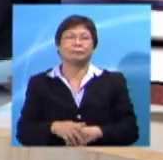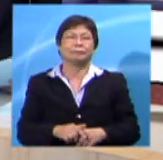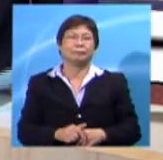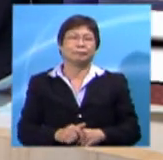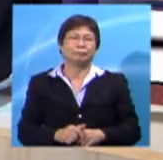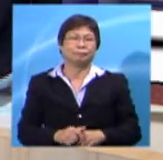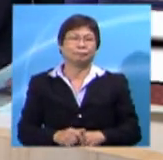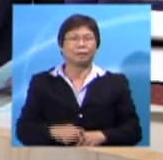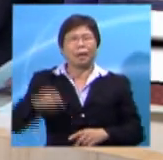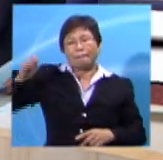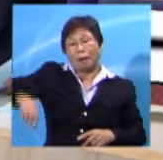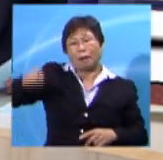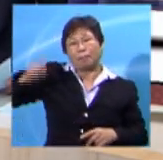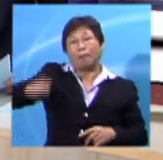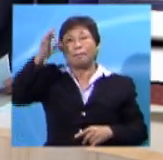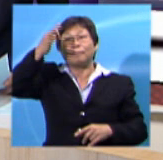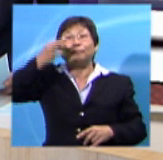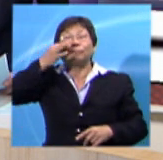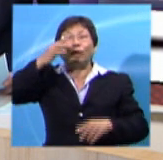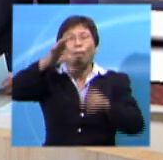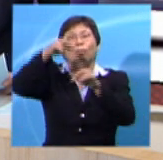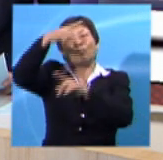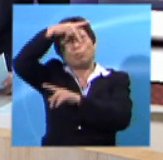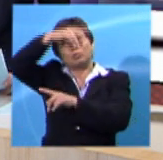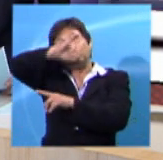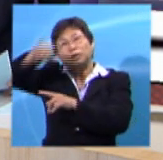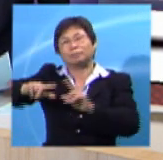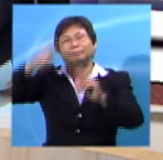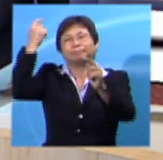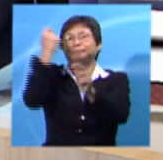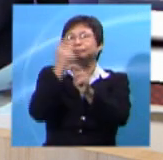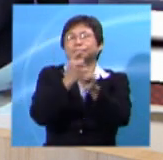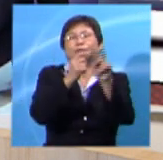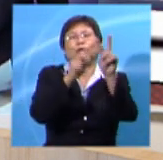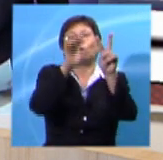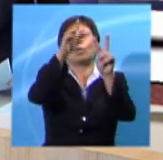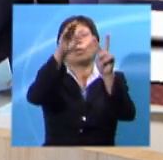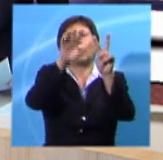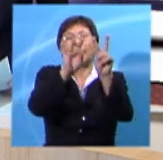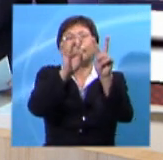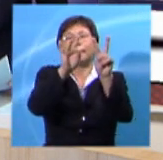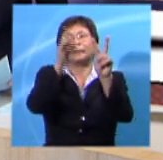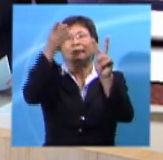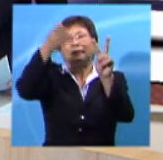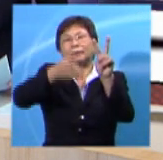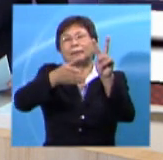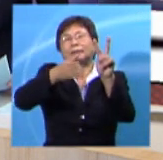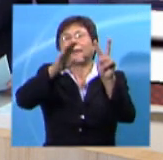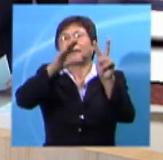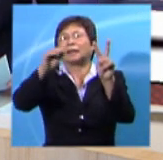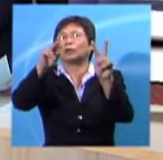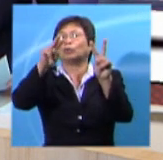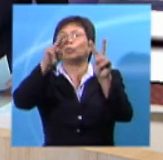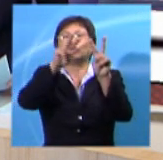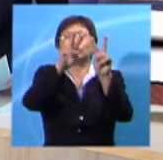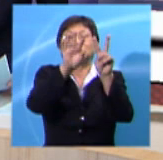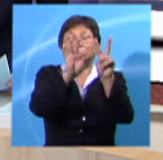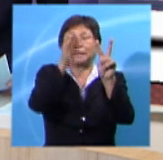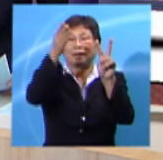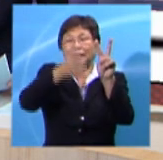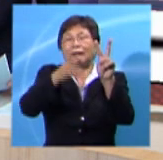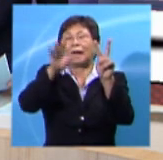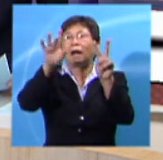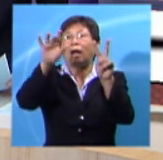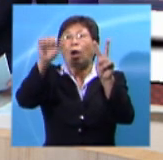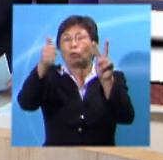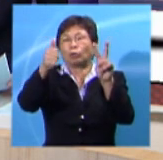tempatan mahkamah persekutuan di Putrajaya menetapkan 28 dan 29 Oktober untuk mendengar rayuan terakhir Datuk